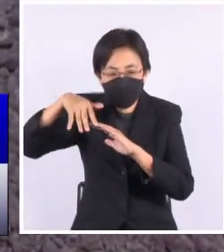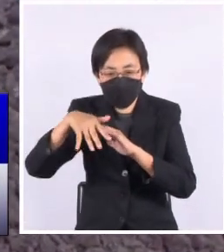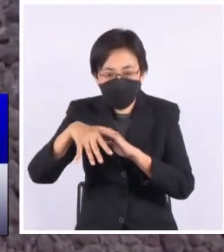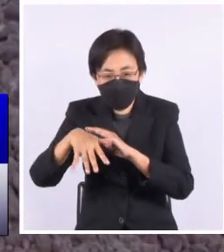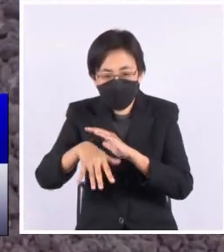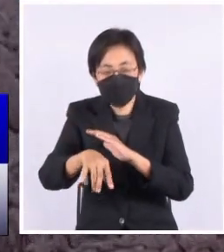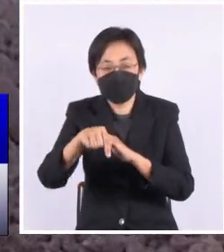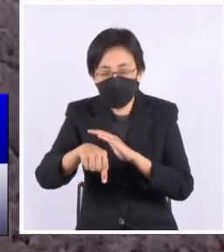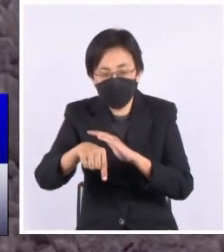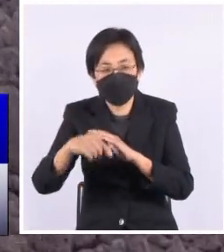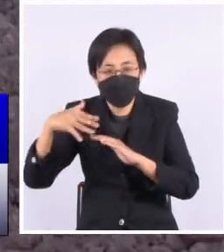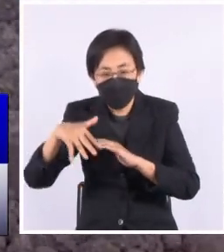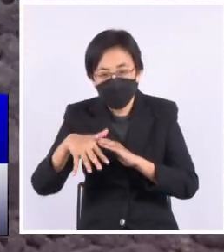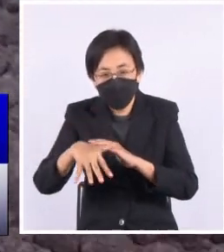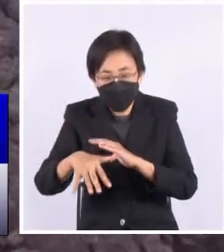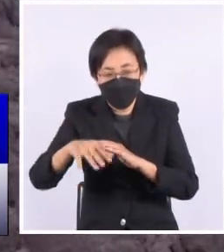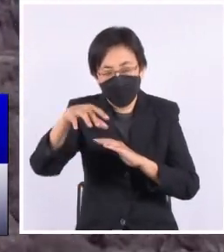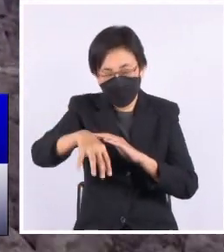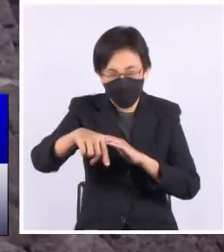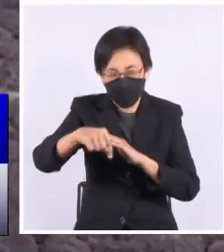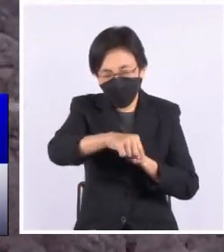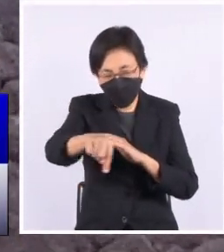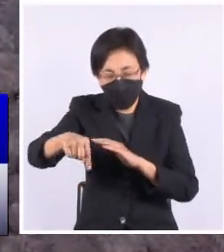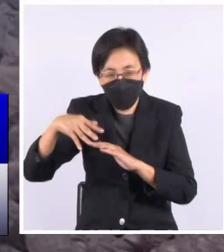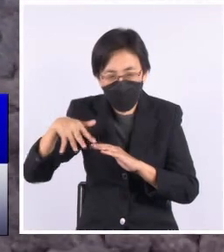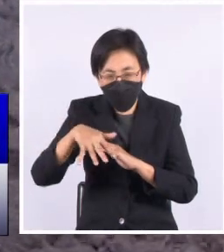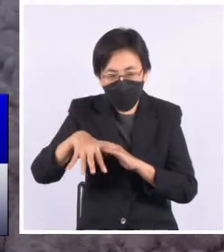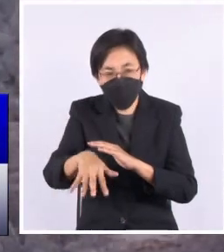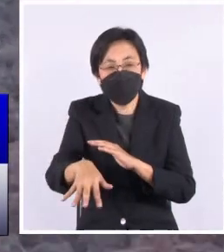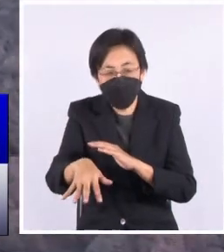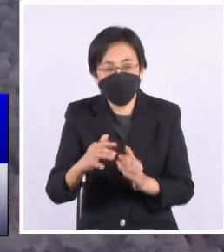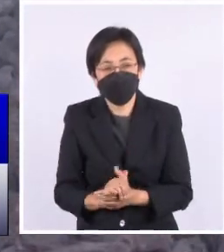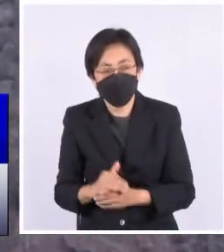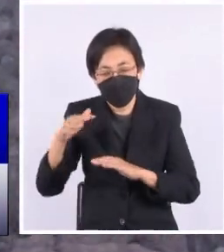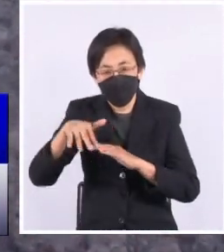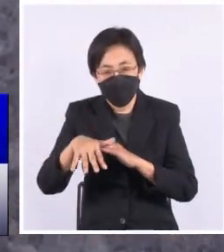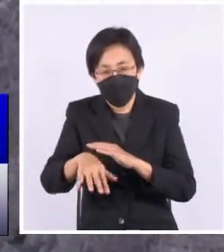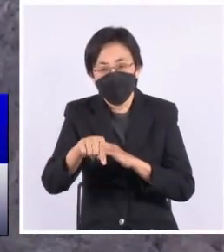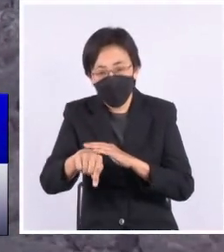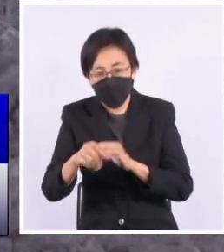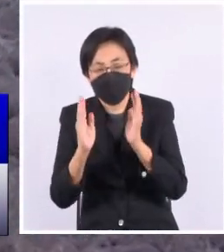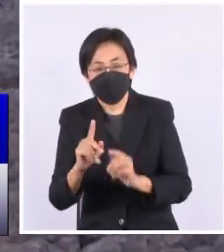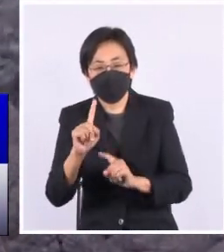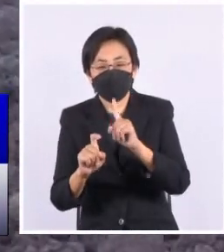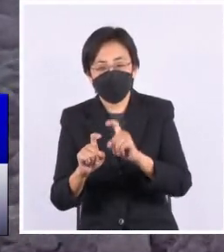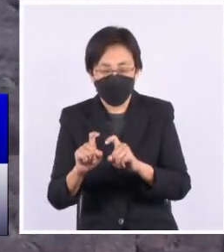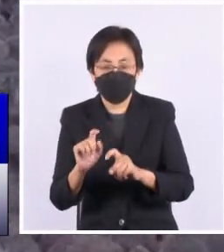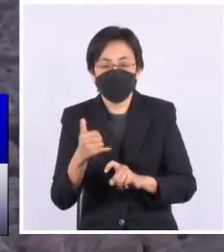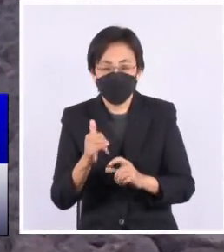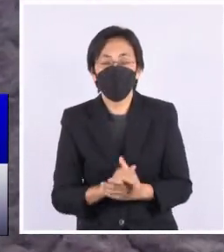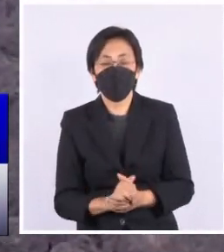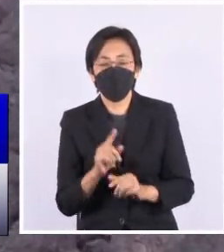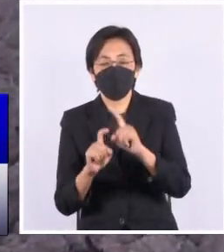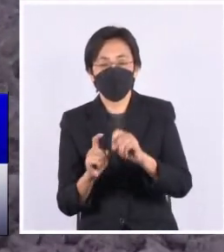ปล่องภูเขาไฟท่วมรอบเมืองโกมาที่หรือรัศมีของรอบภูเขาไฟครับระบุว่าขณะนี้จำนวนผู้เสียชีวิตอาจจะมีแนวโน้ม